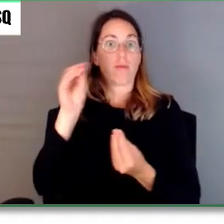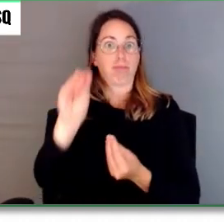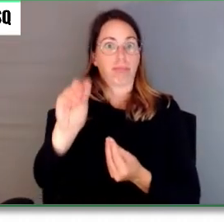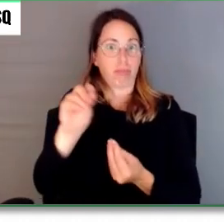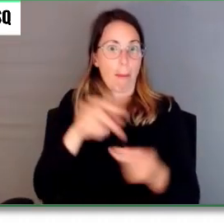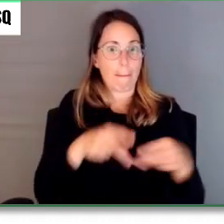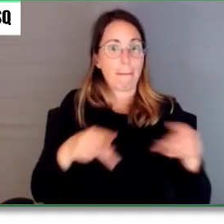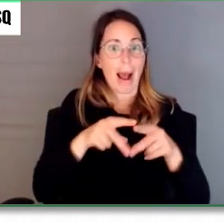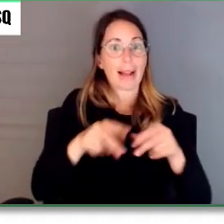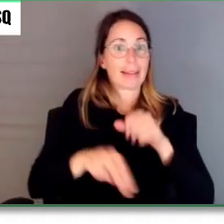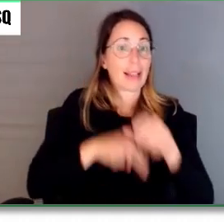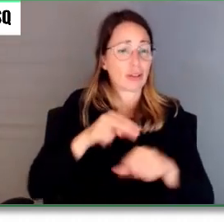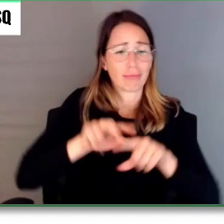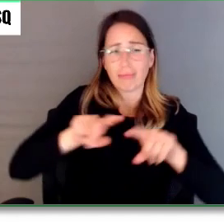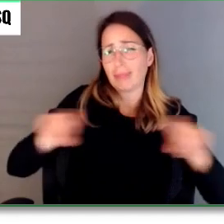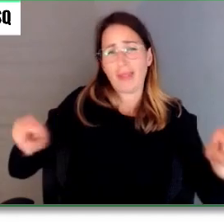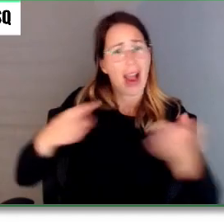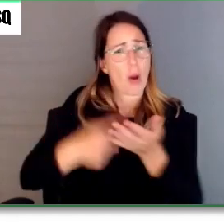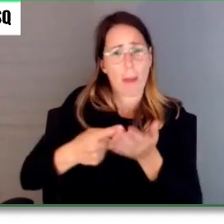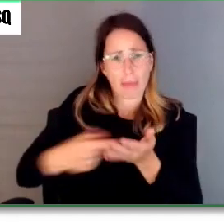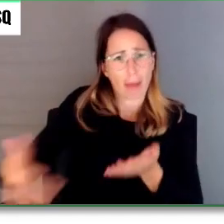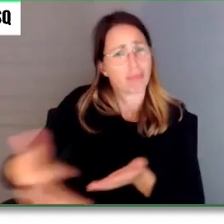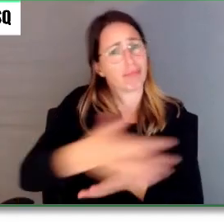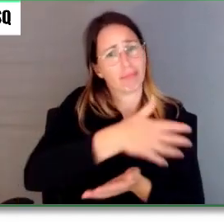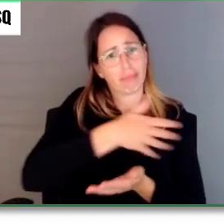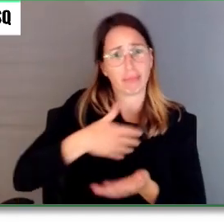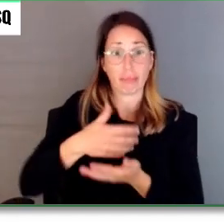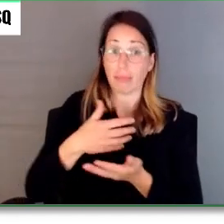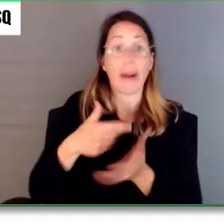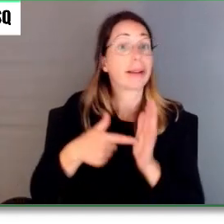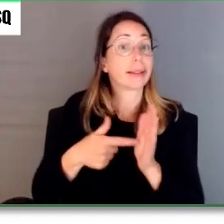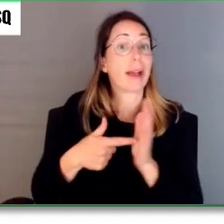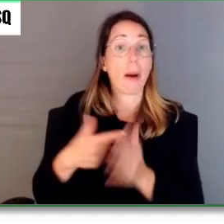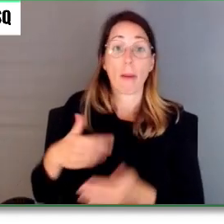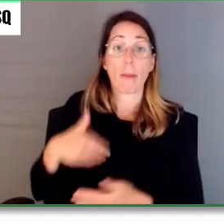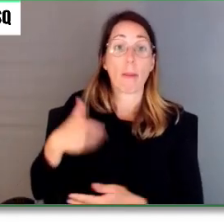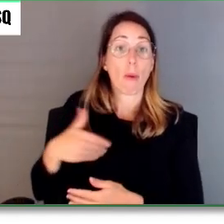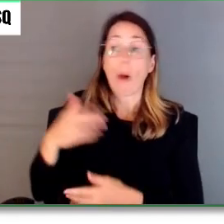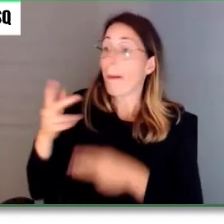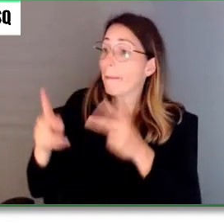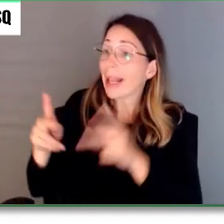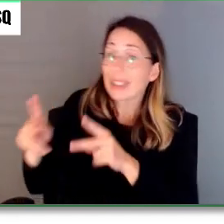est-ce que les gens visitent les parcs? Diapo suivante.